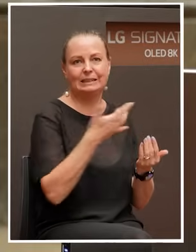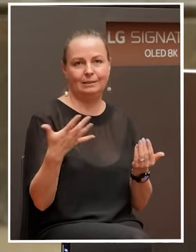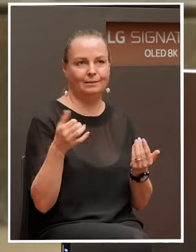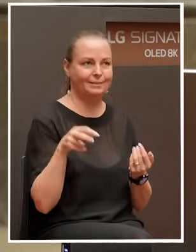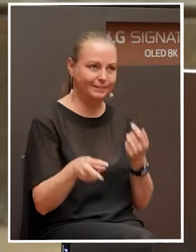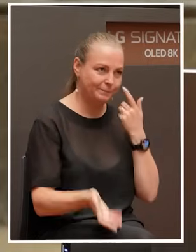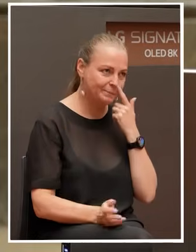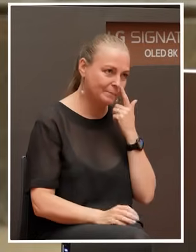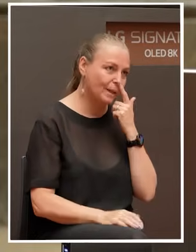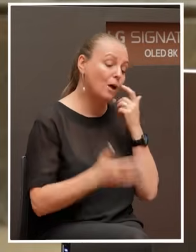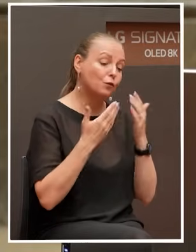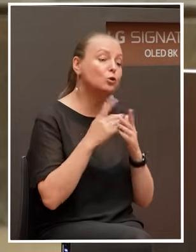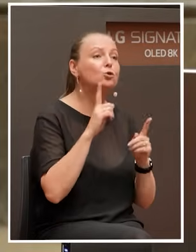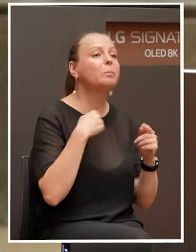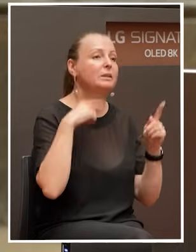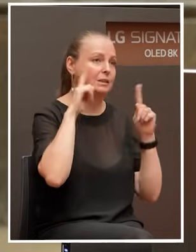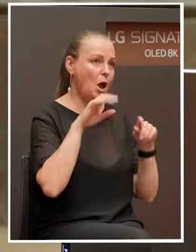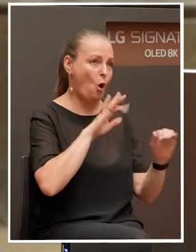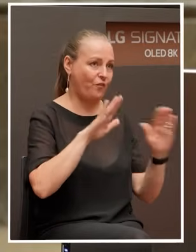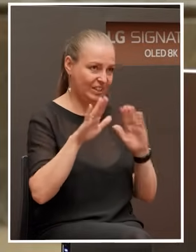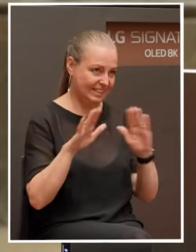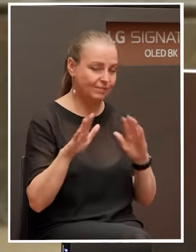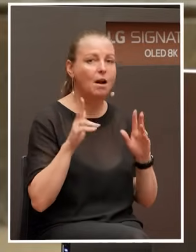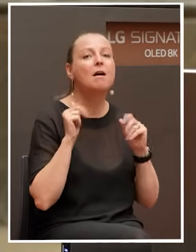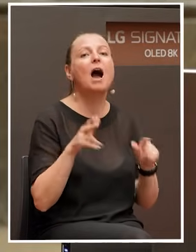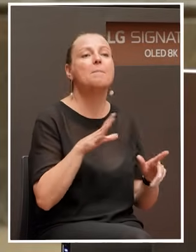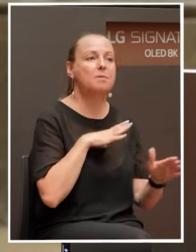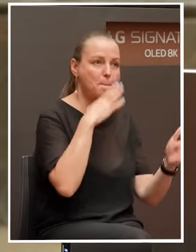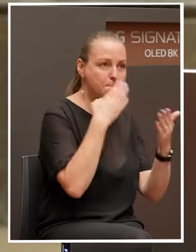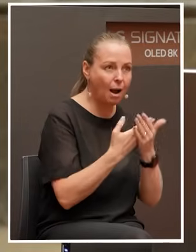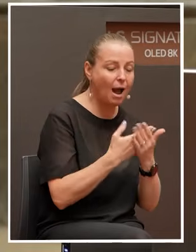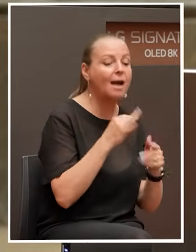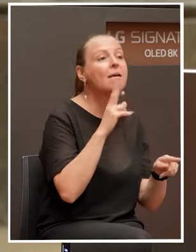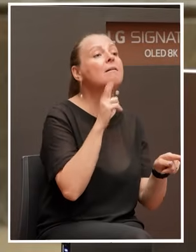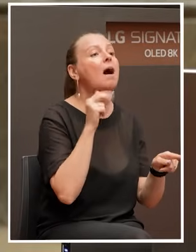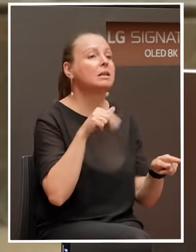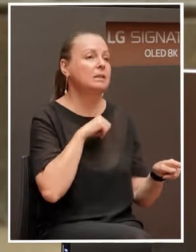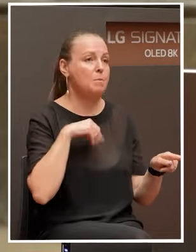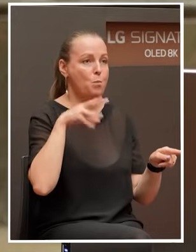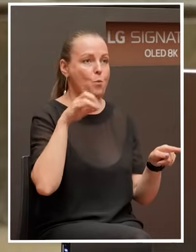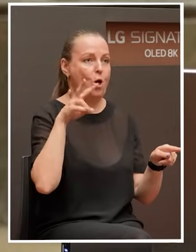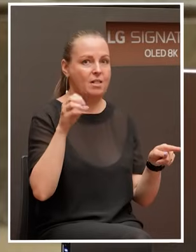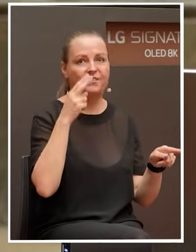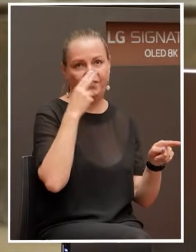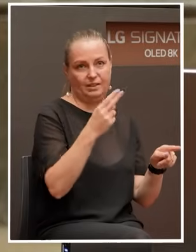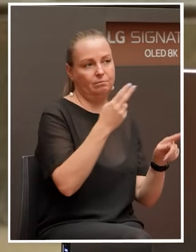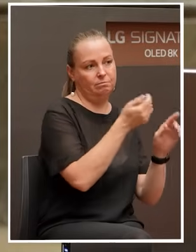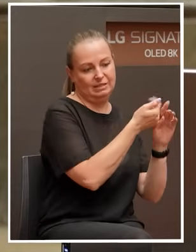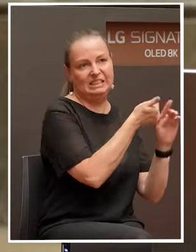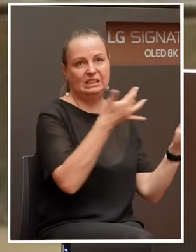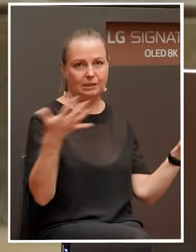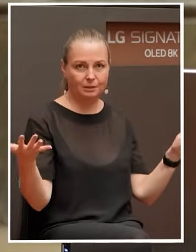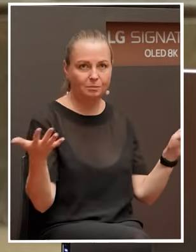мы знаем о выставке, о том, как она была показана, и как Моне видел этот цикл в оригинале, а ничего.